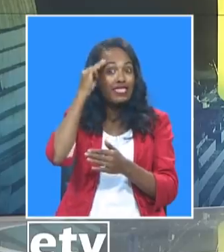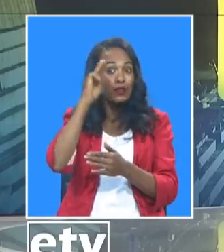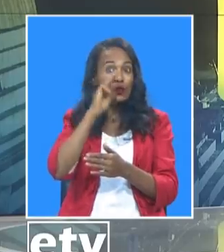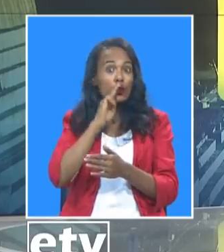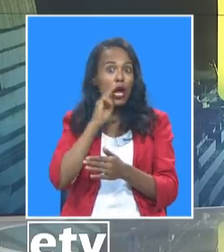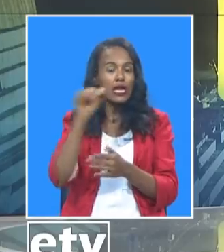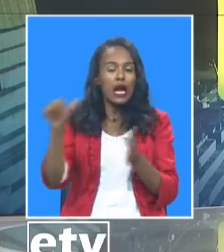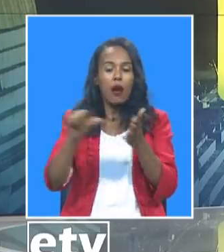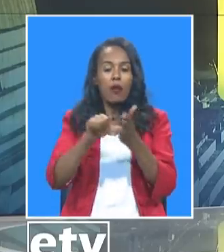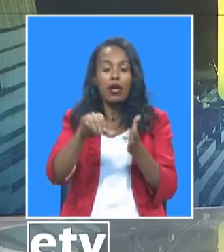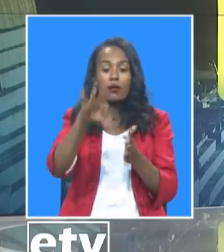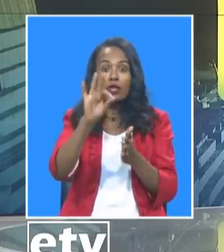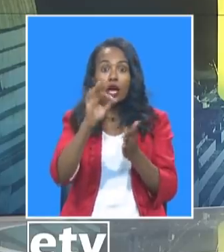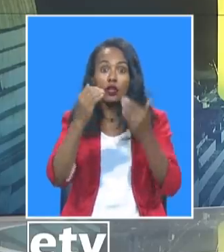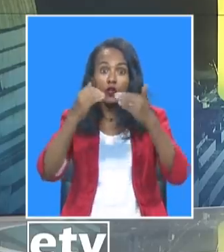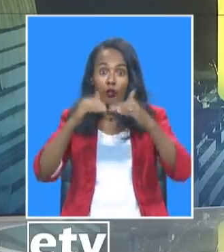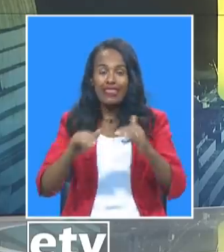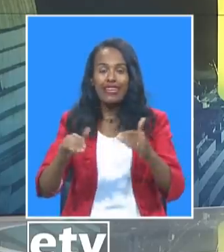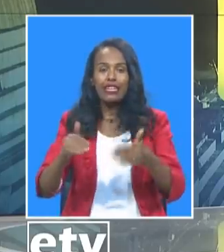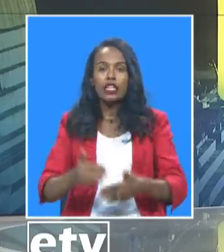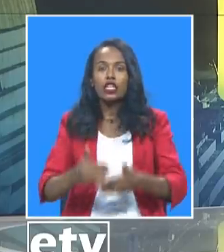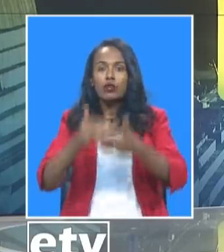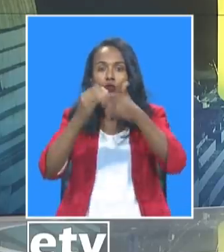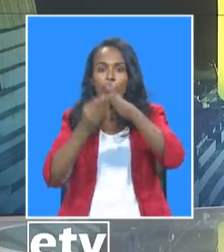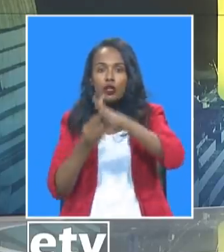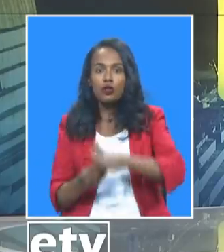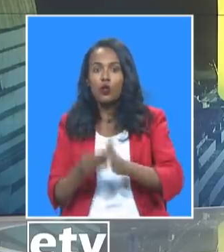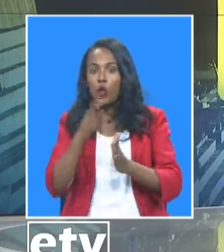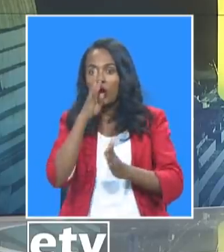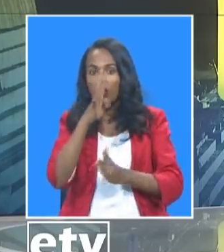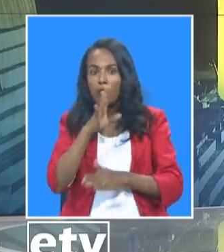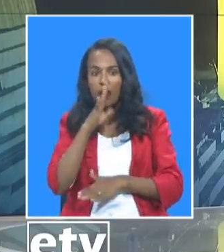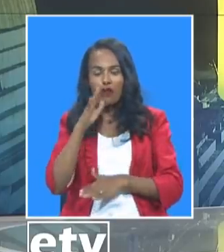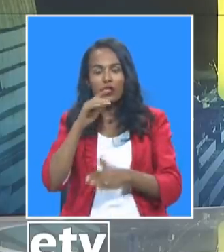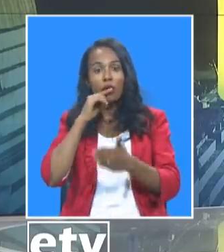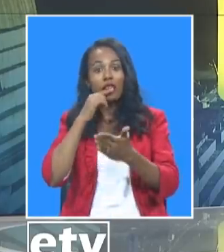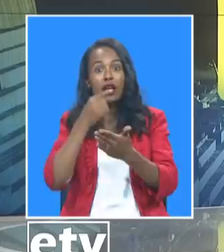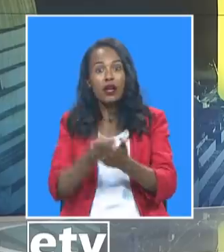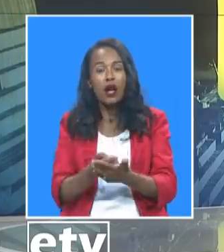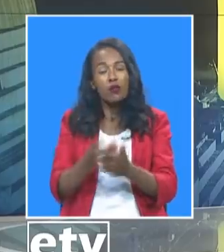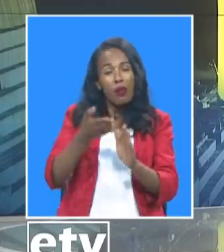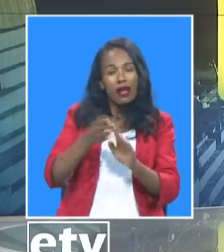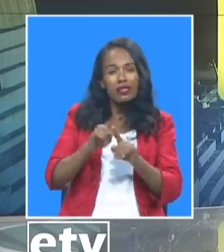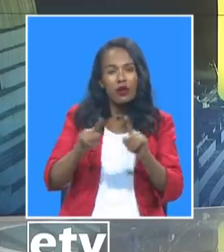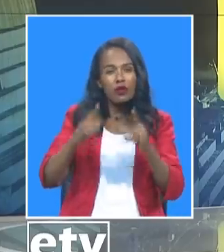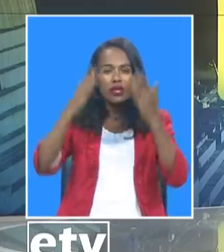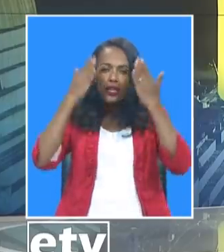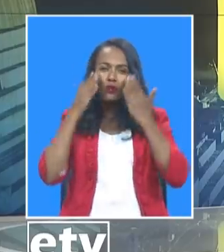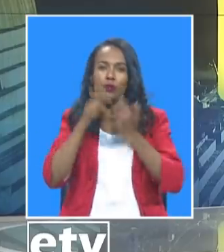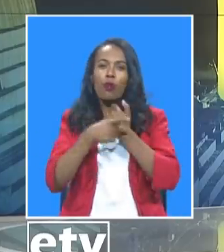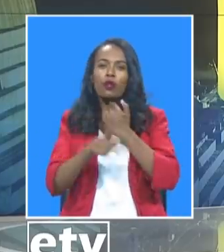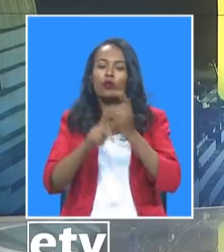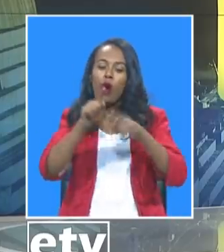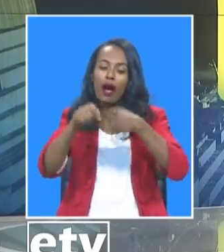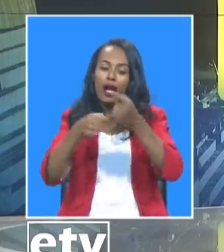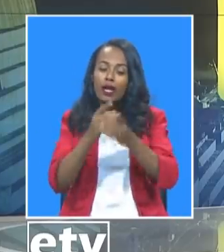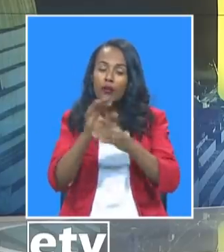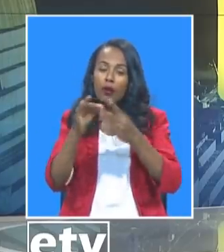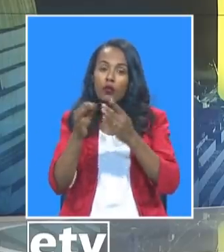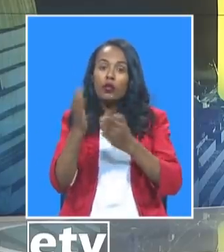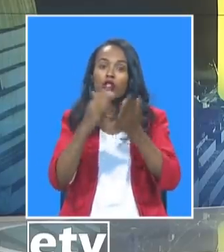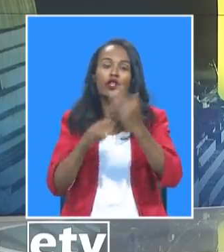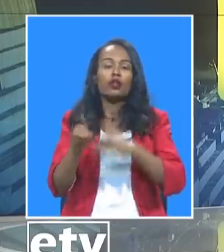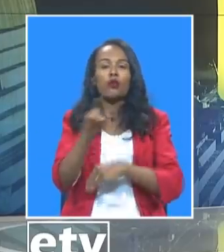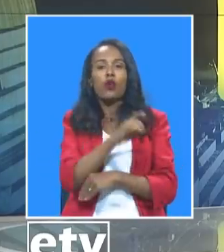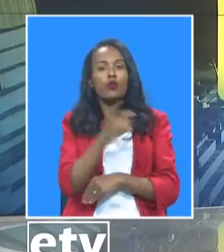ከአባይ ውሃ በምታገኘው መጠን ግድቡ ተጽዕኖ እንደማይፈጥርባት አረጋግጠው፣ በአንጻሩ ግን ግብጽ ፖለቲካዊ አካሄድ መምረጧ ችግር መሆኑን